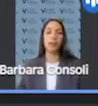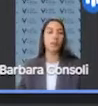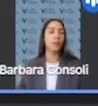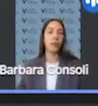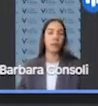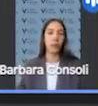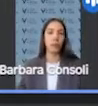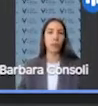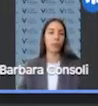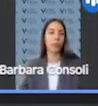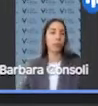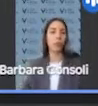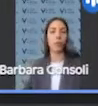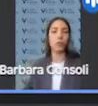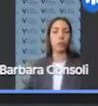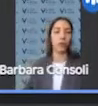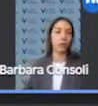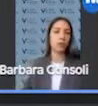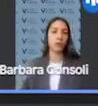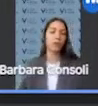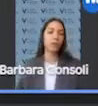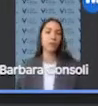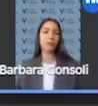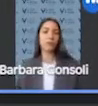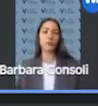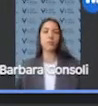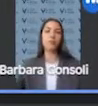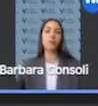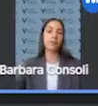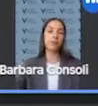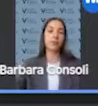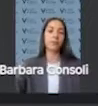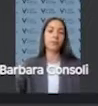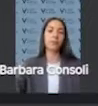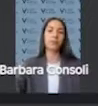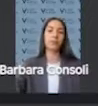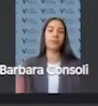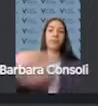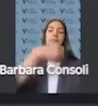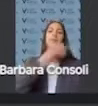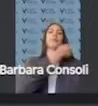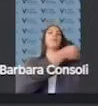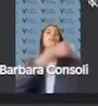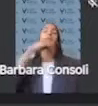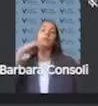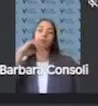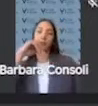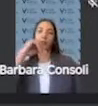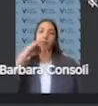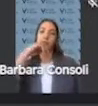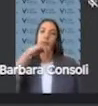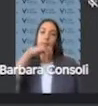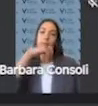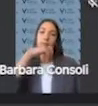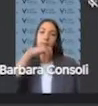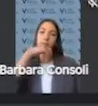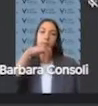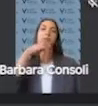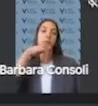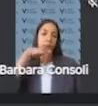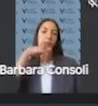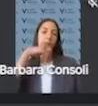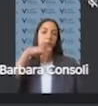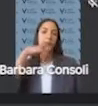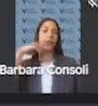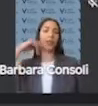deve essere assolutamente una preoccupazione questa. Assolutamente, cioè, penso ad esempio a una facoltà scientifica, cioè